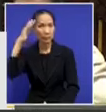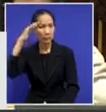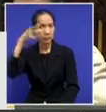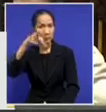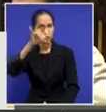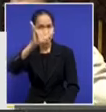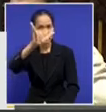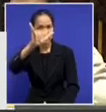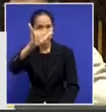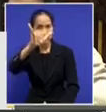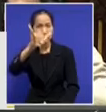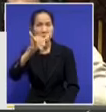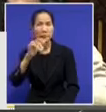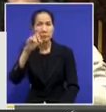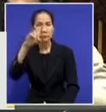ครับ